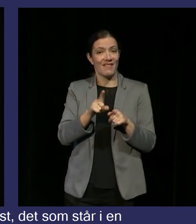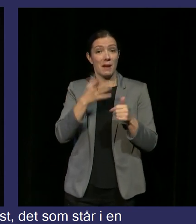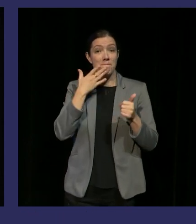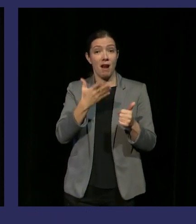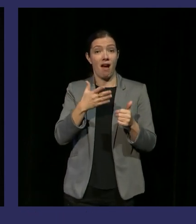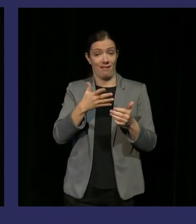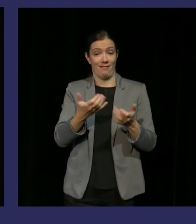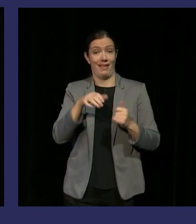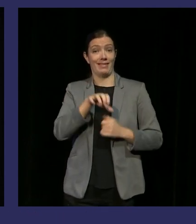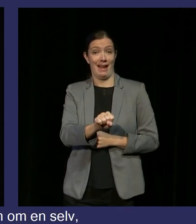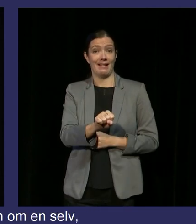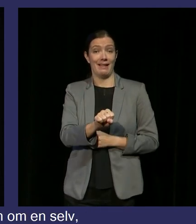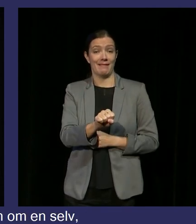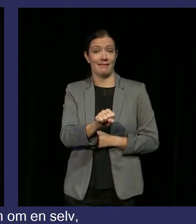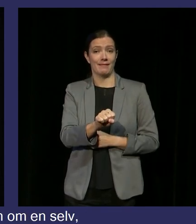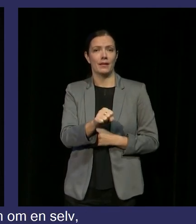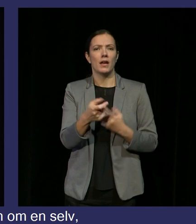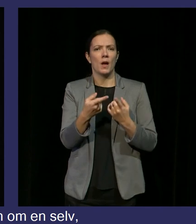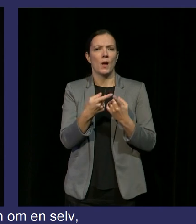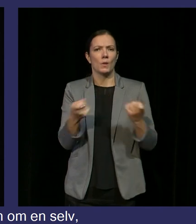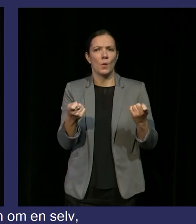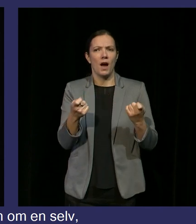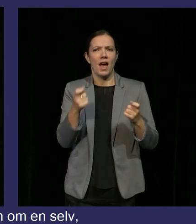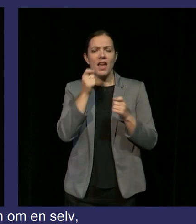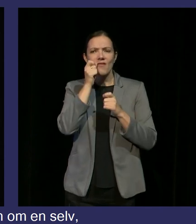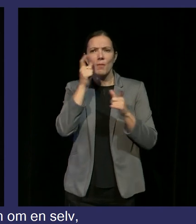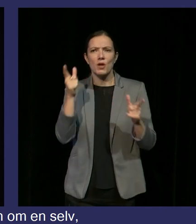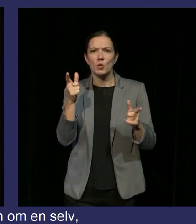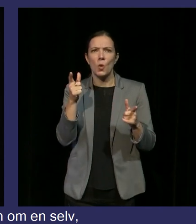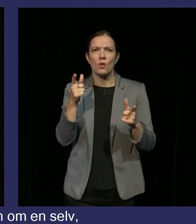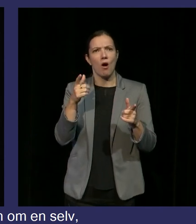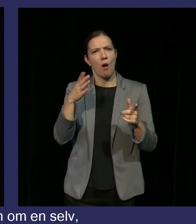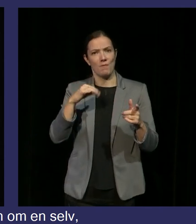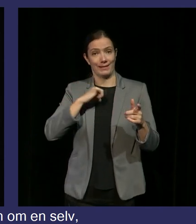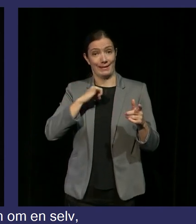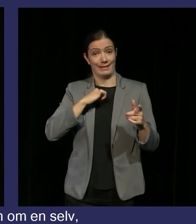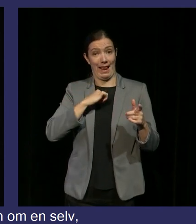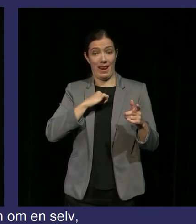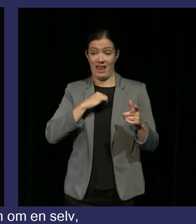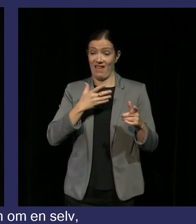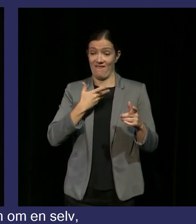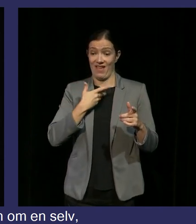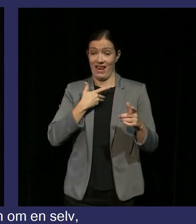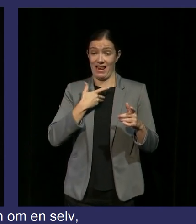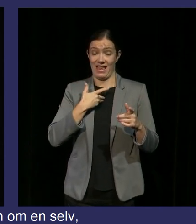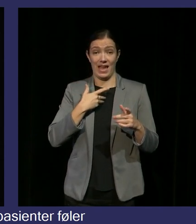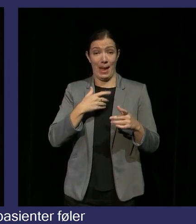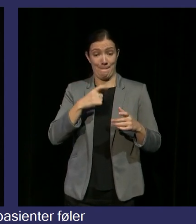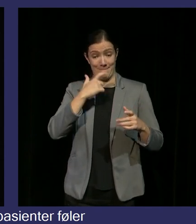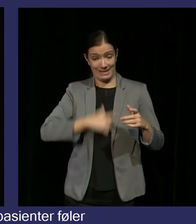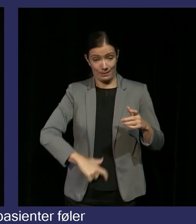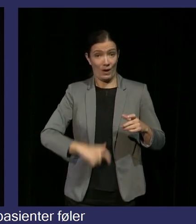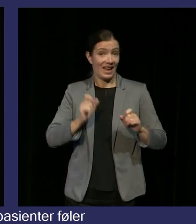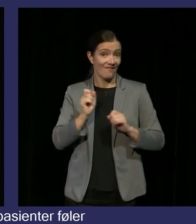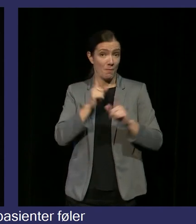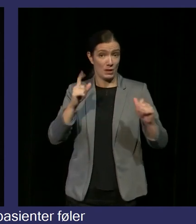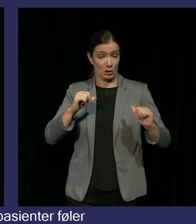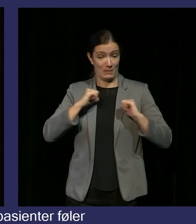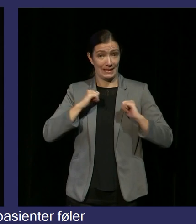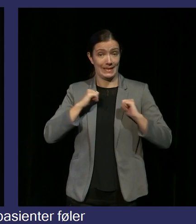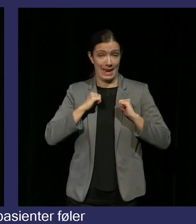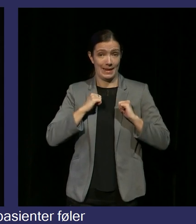det tilgjengelig. Det noe med at det informasjon om en selv, og ganske nær informasjon, ganske personlig informasjon. Jeg tror ganske